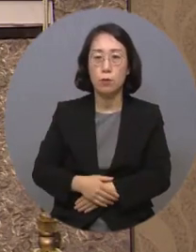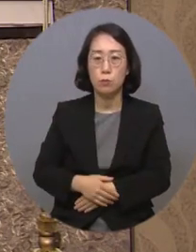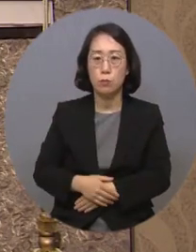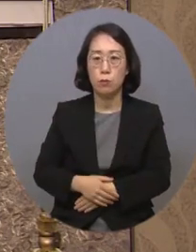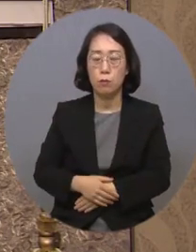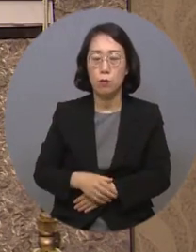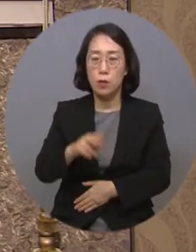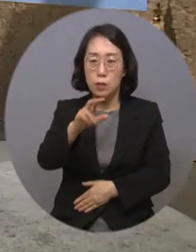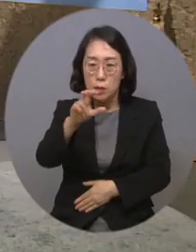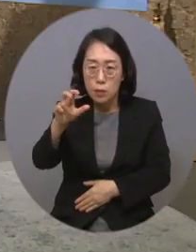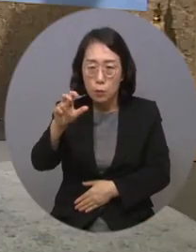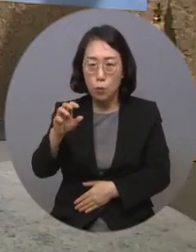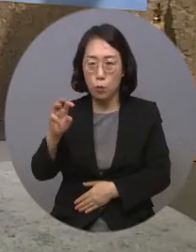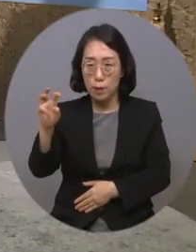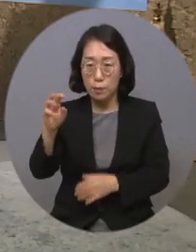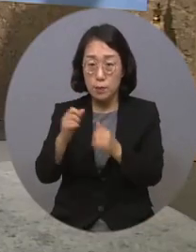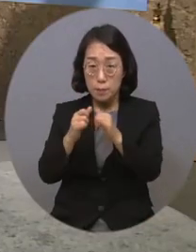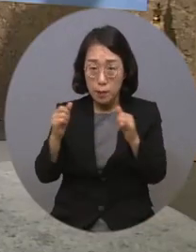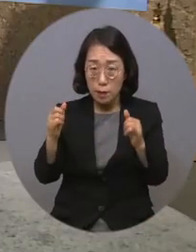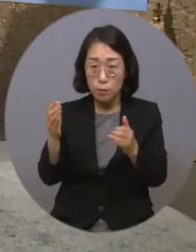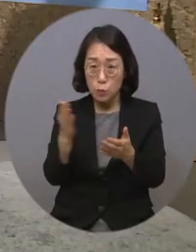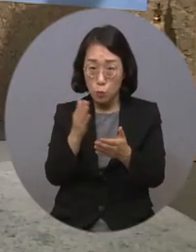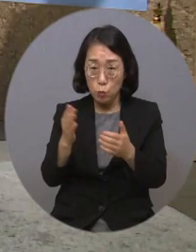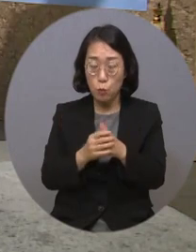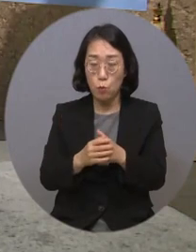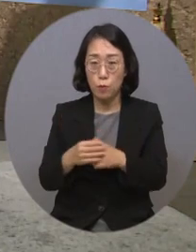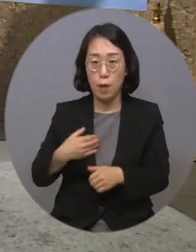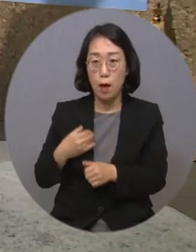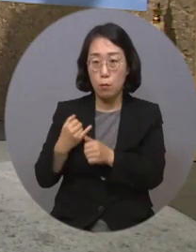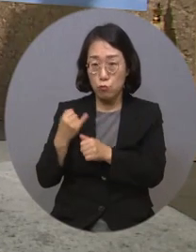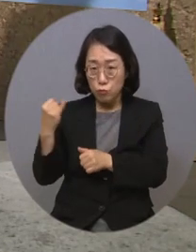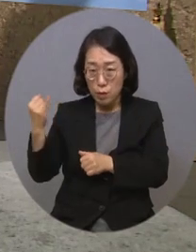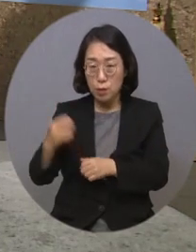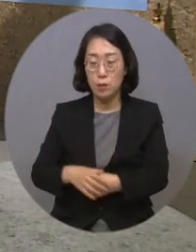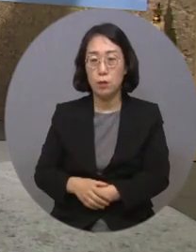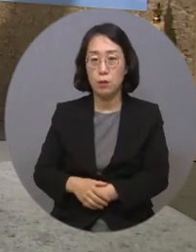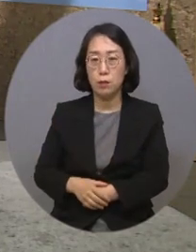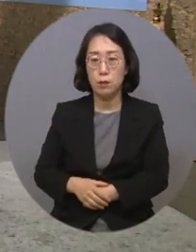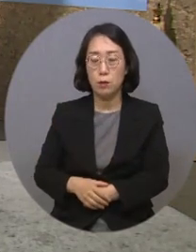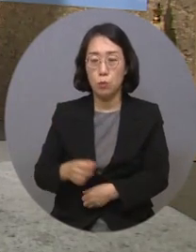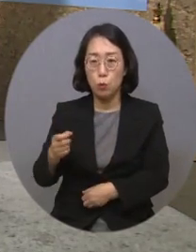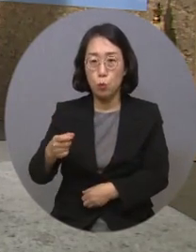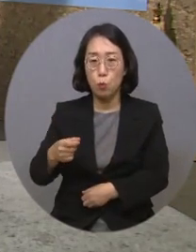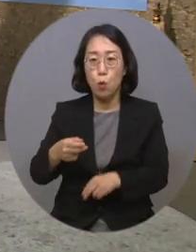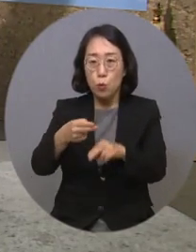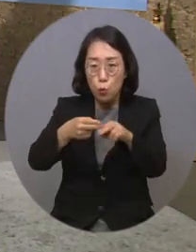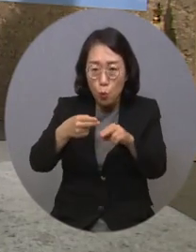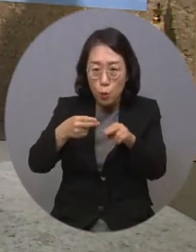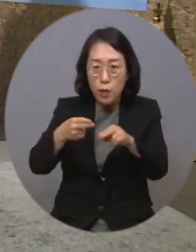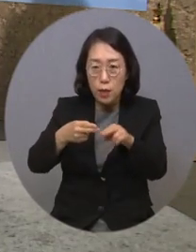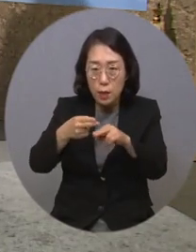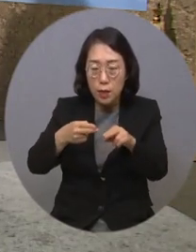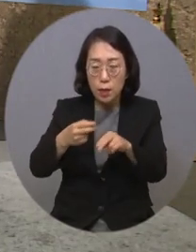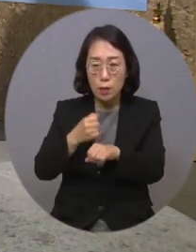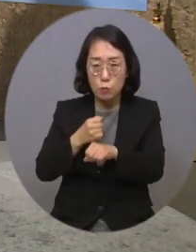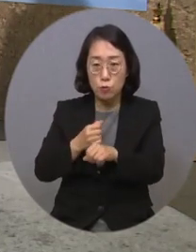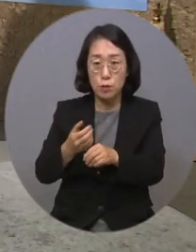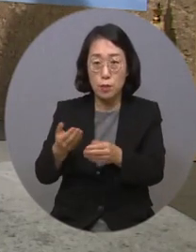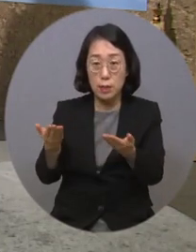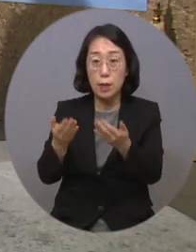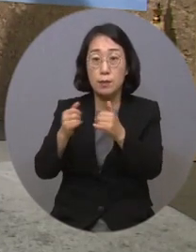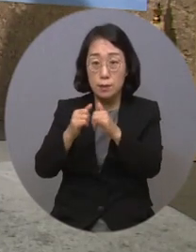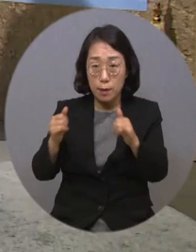25명, 30명의 장애인들이 저와 아내와 또 밥, 식사만 해주시는 직원 한 분이 네. 이렇게